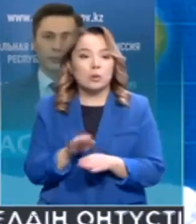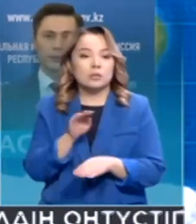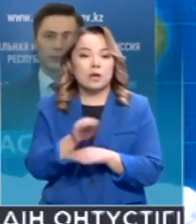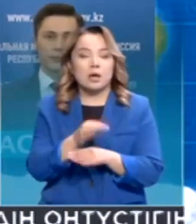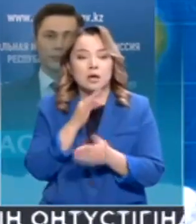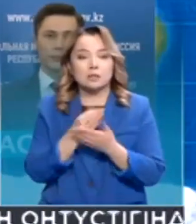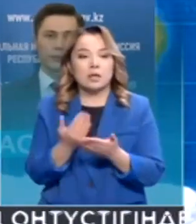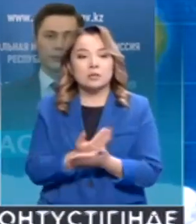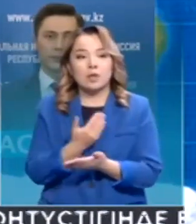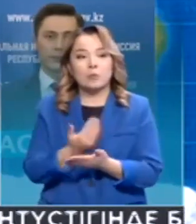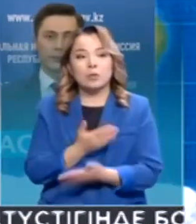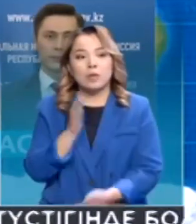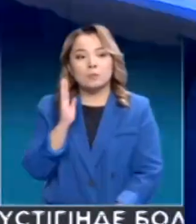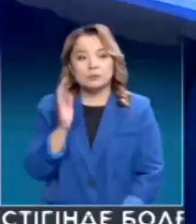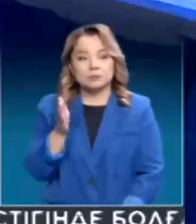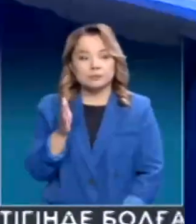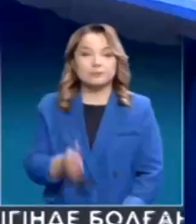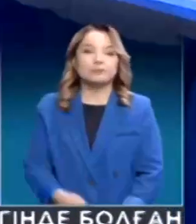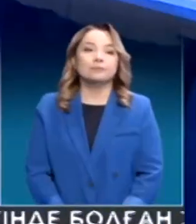айтамын. Студия.